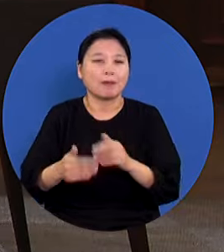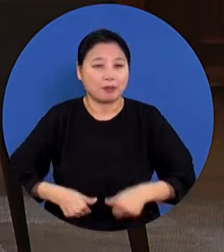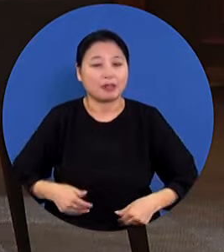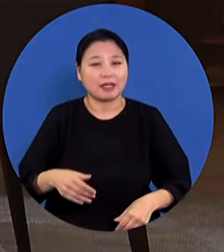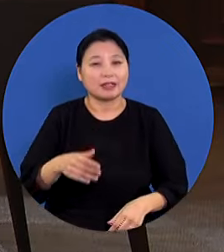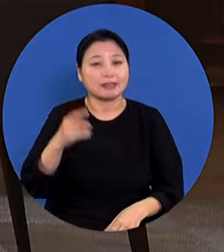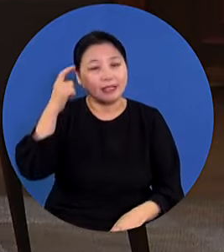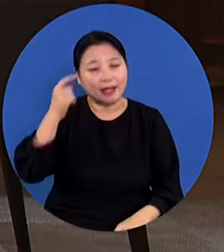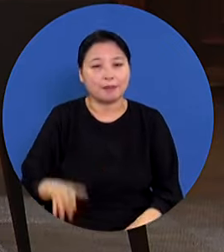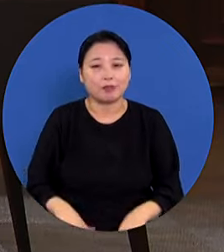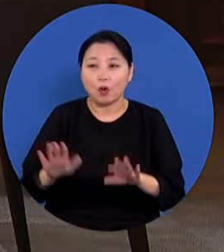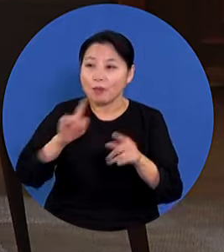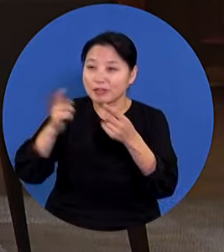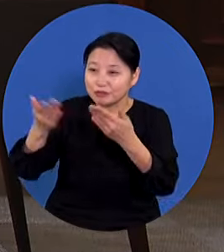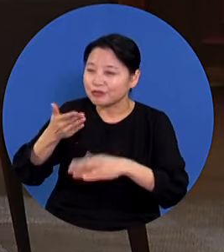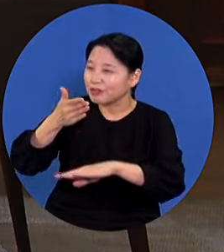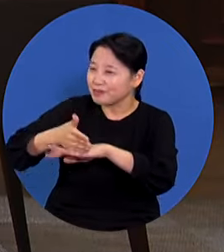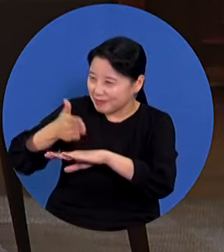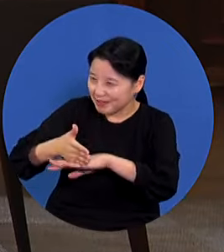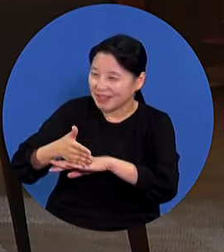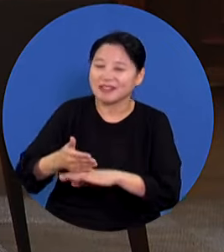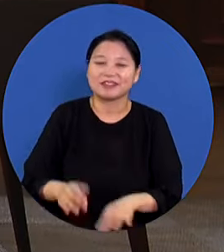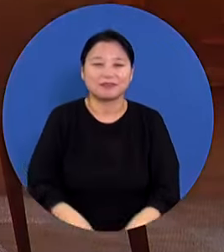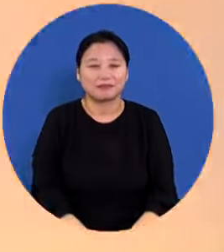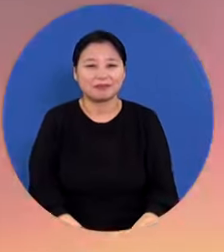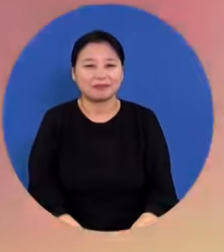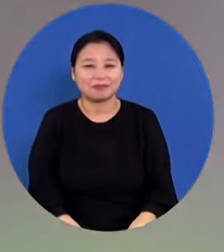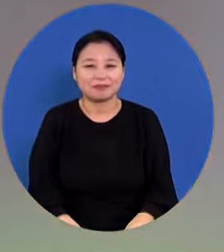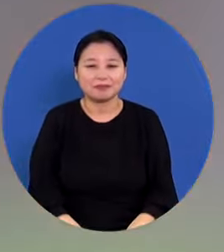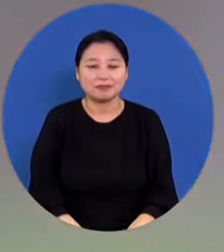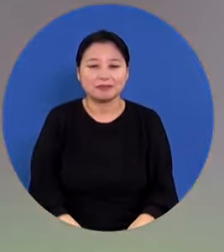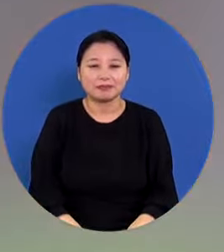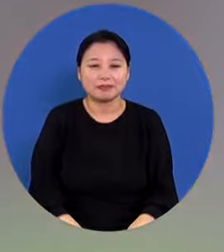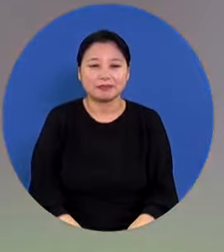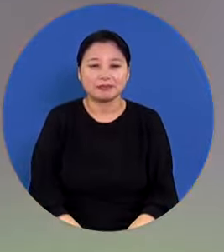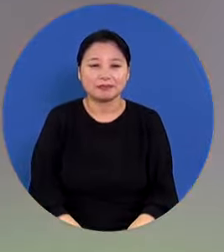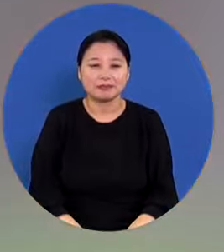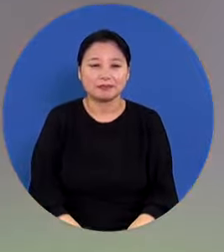잘 들었습니다. 오늘 고맙습니다. 아, 예, 감사합니다.